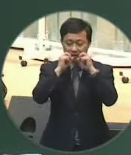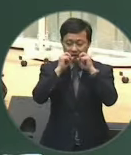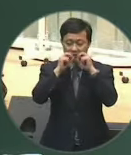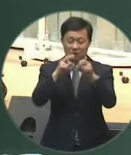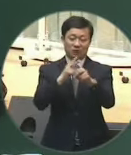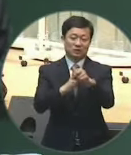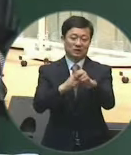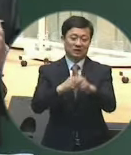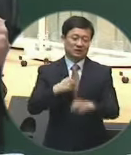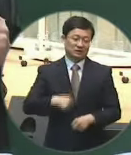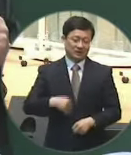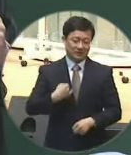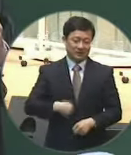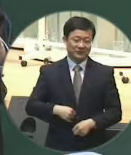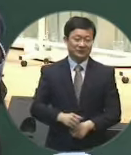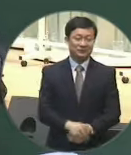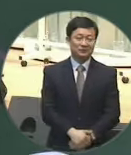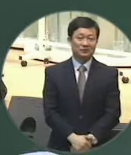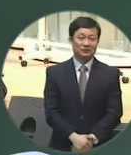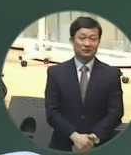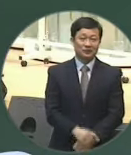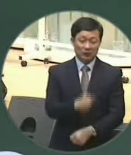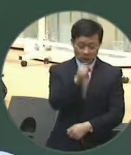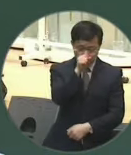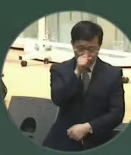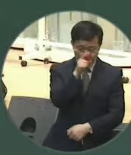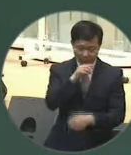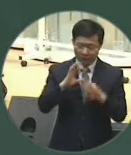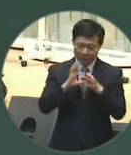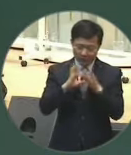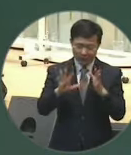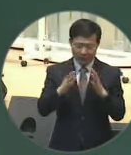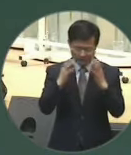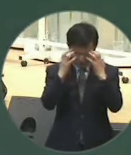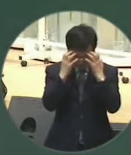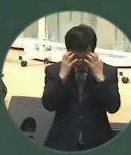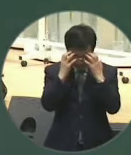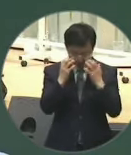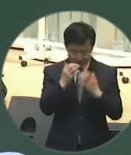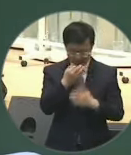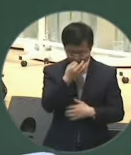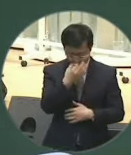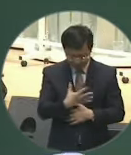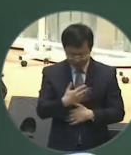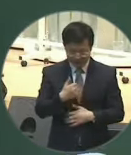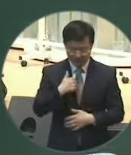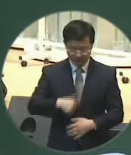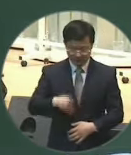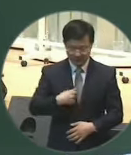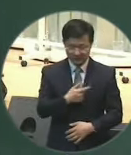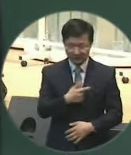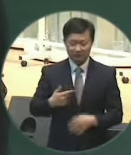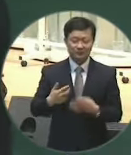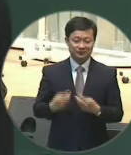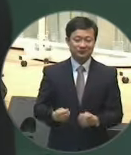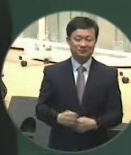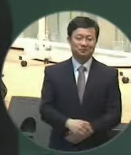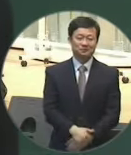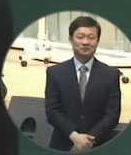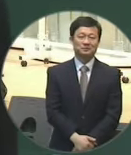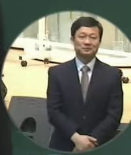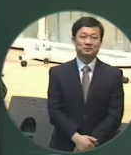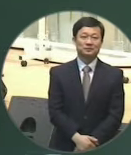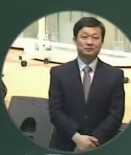선교사님. Also the missionary kids. 좋든 나쁘든 몸부림치고 있는데 어려운 사람 많아요. Now, whether it's a good thing or bad thing, they're